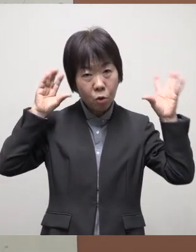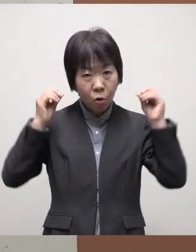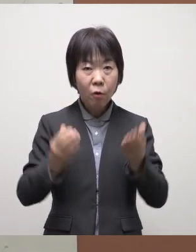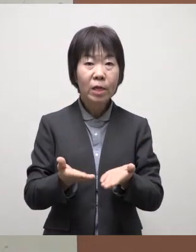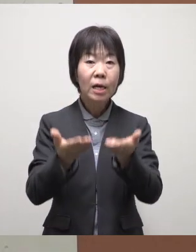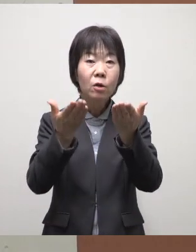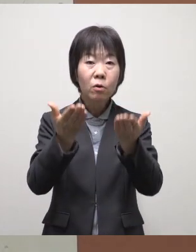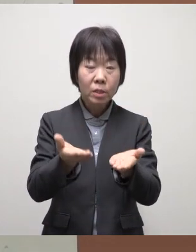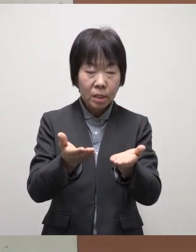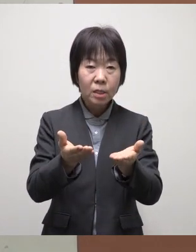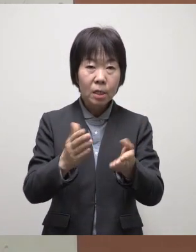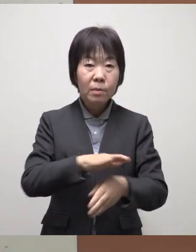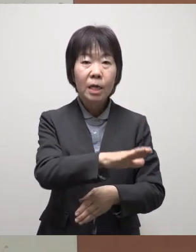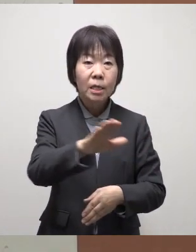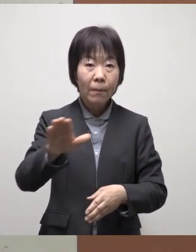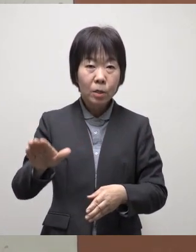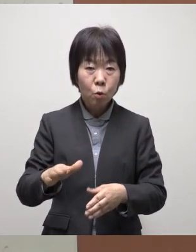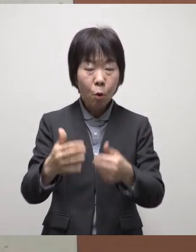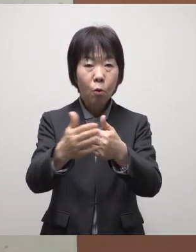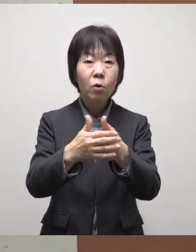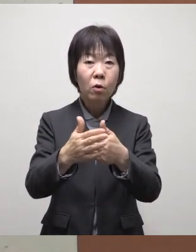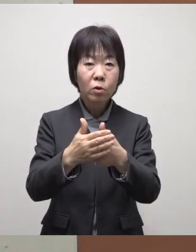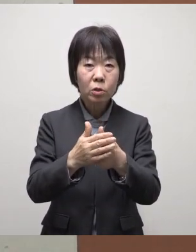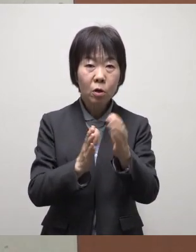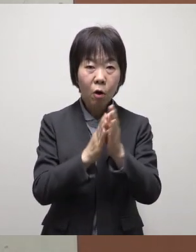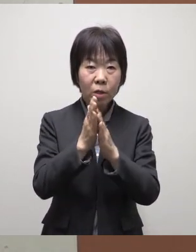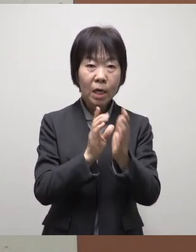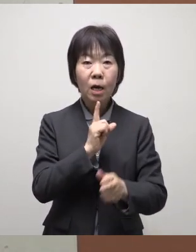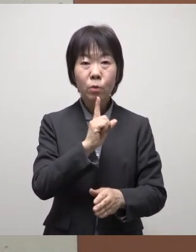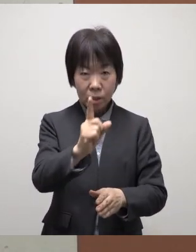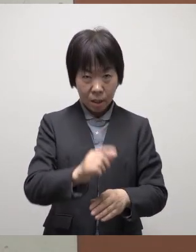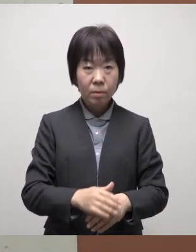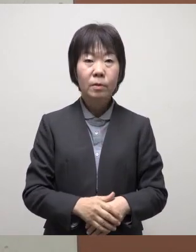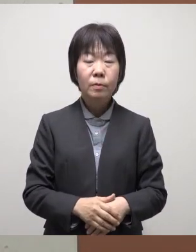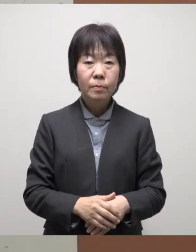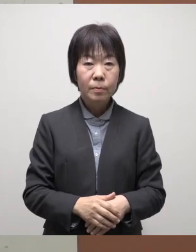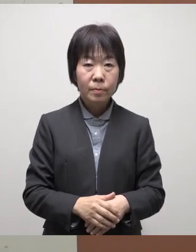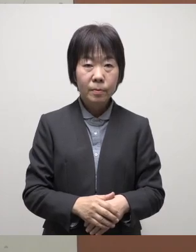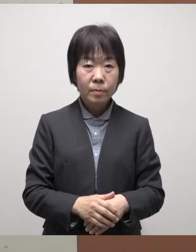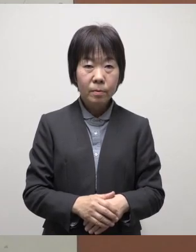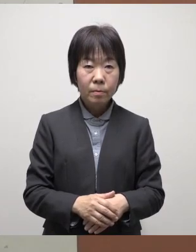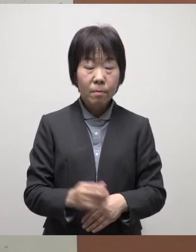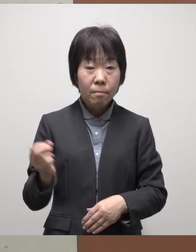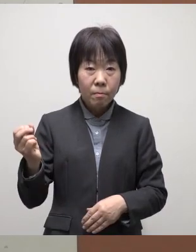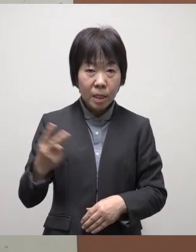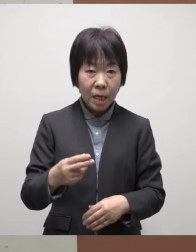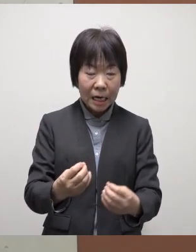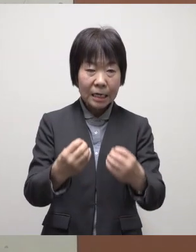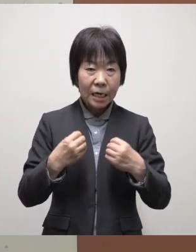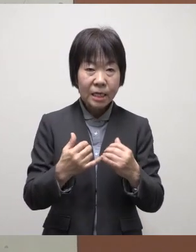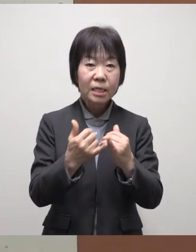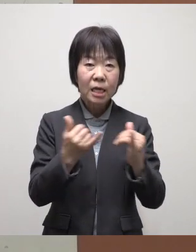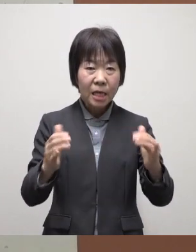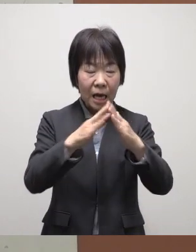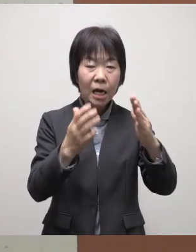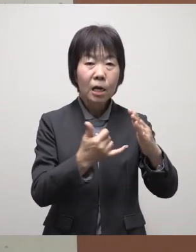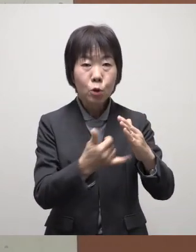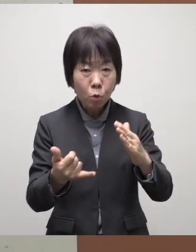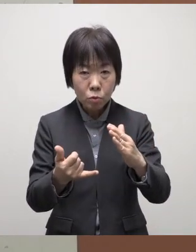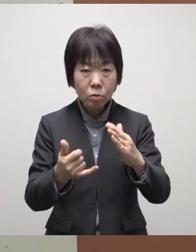な情報提供に皆さんのご協力をお願いをいたしますまた感染者や